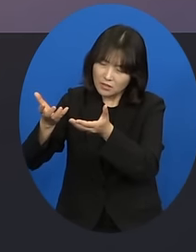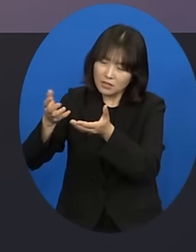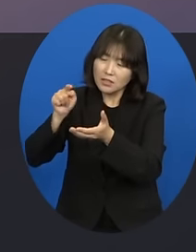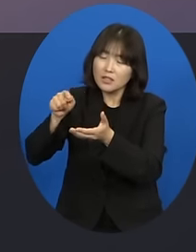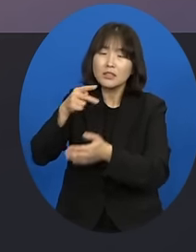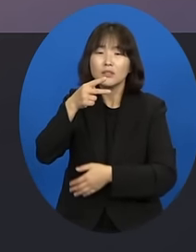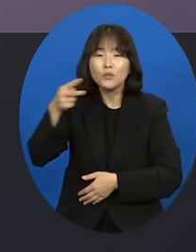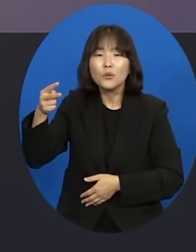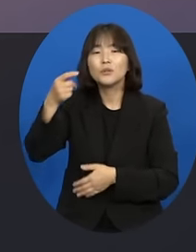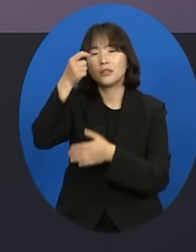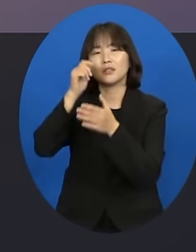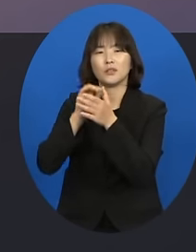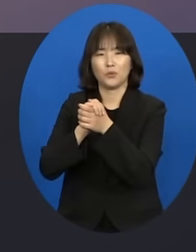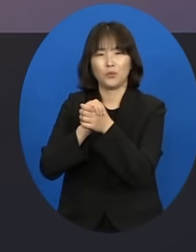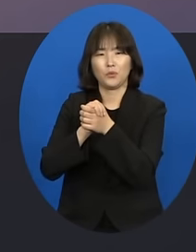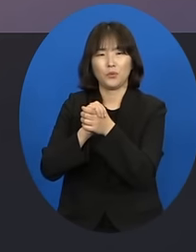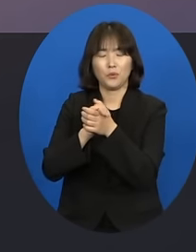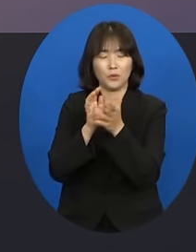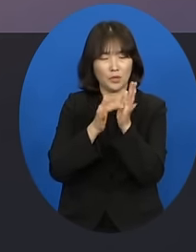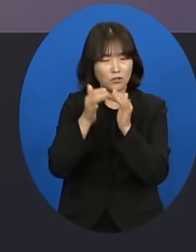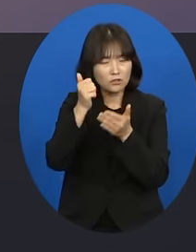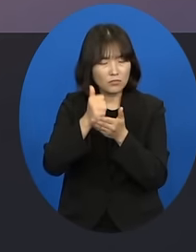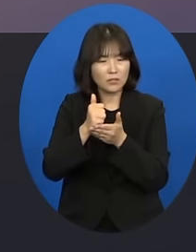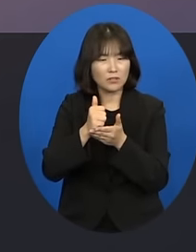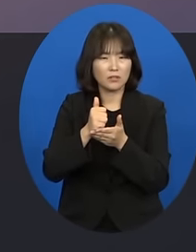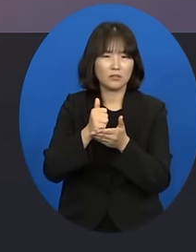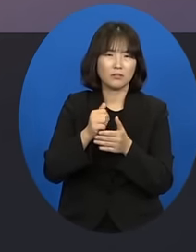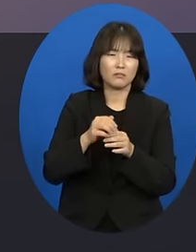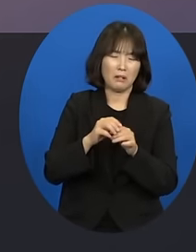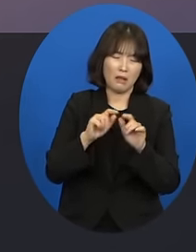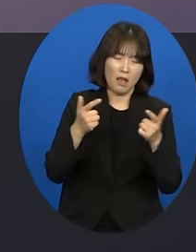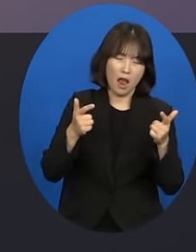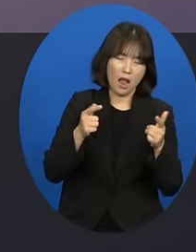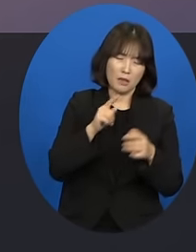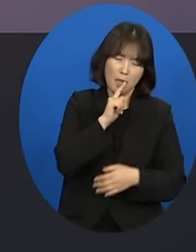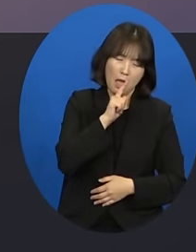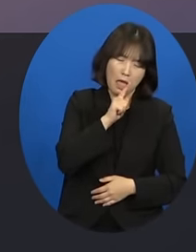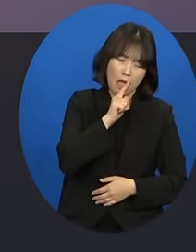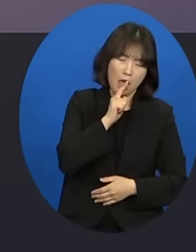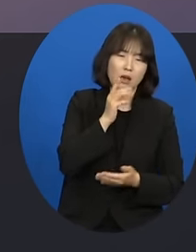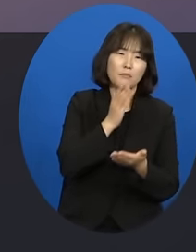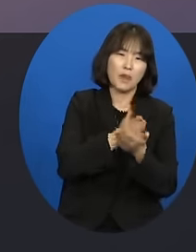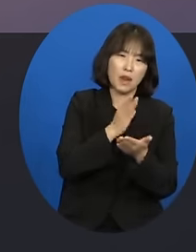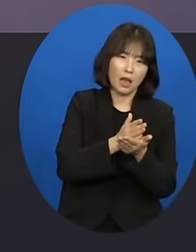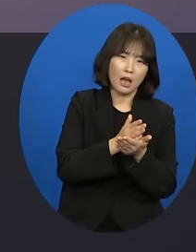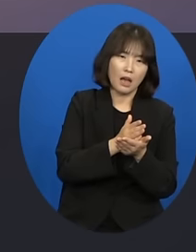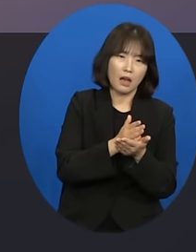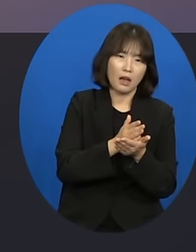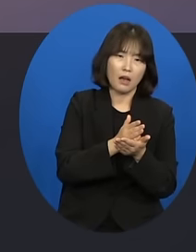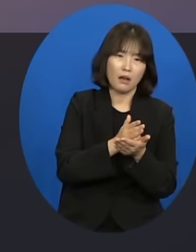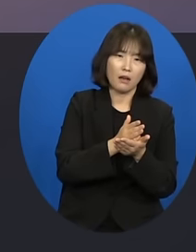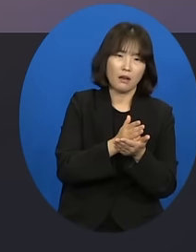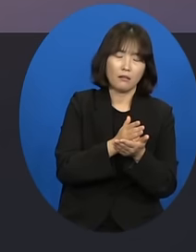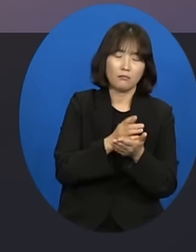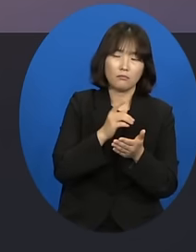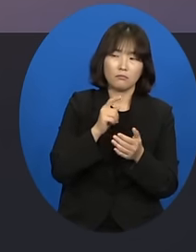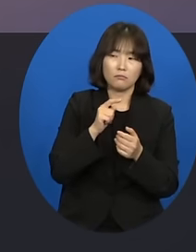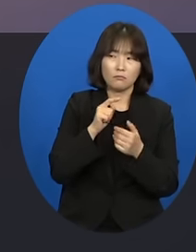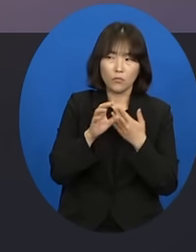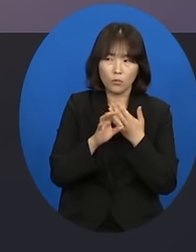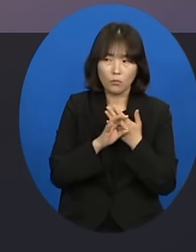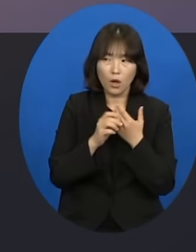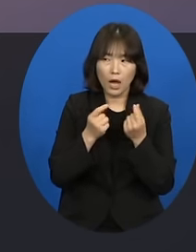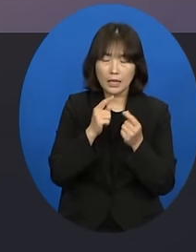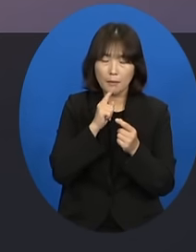예수님이 이제 뭐 중언부언하지 말라, 뭐 그래서 같은 말 반복하면 안 되는 거 아닌가요? 기도할 때 중언부언하면